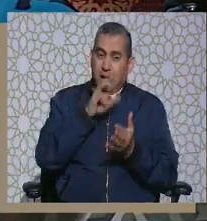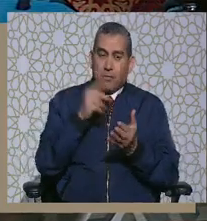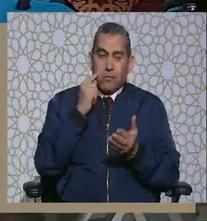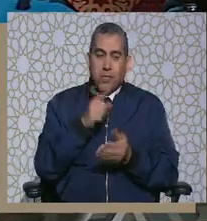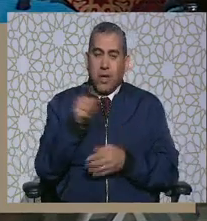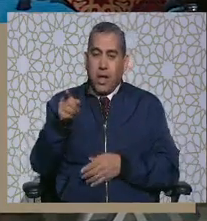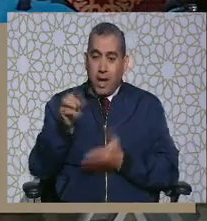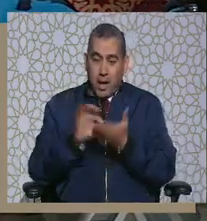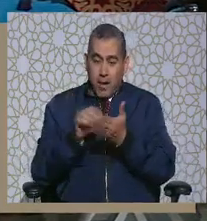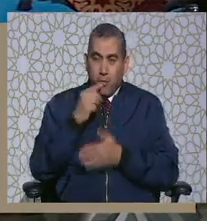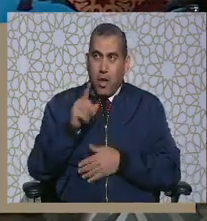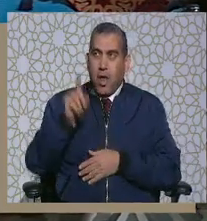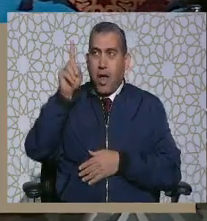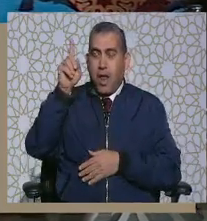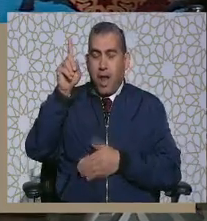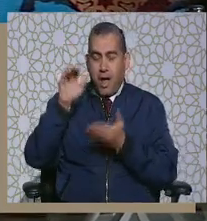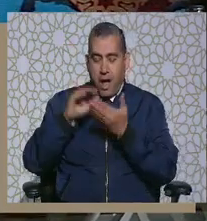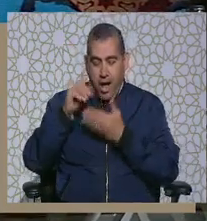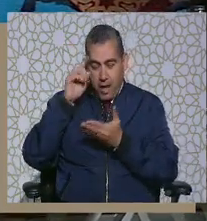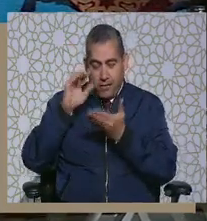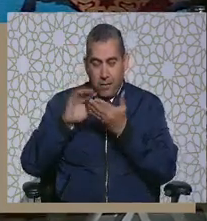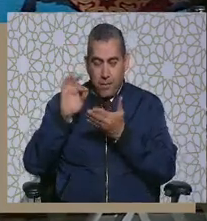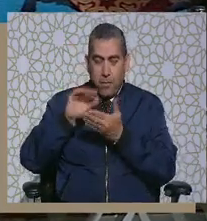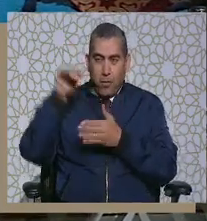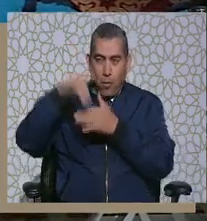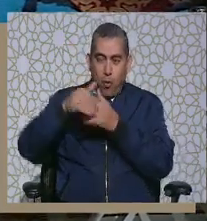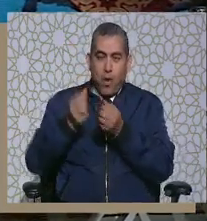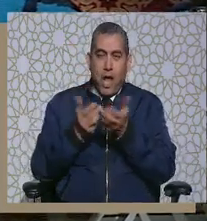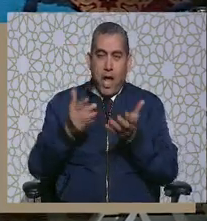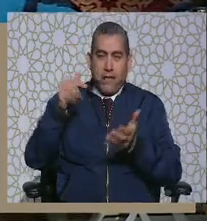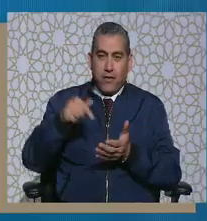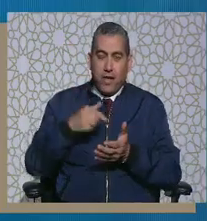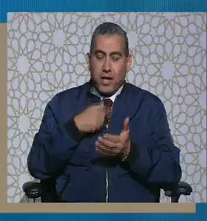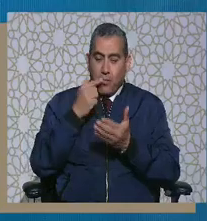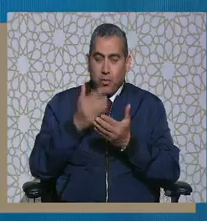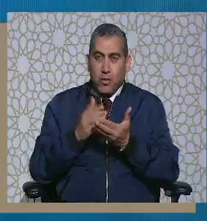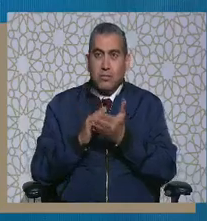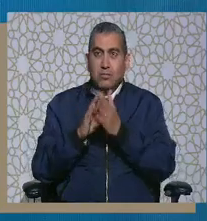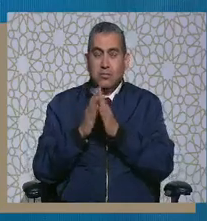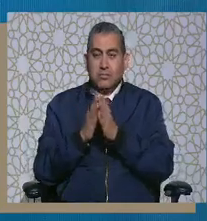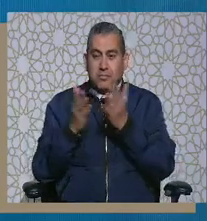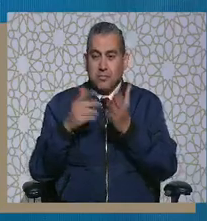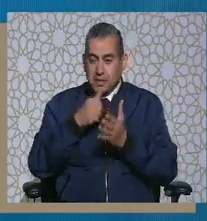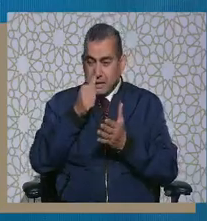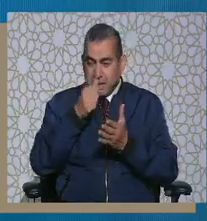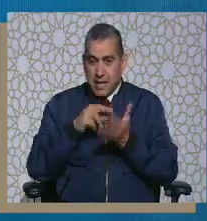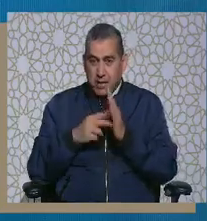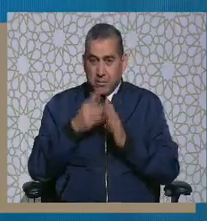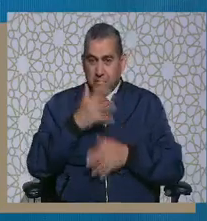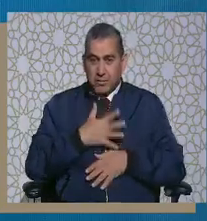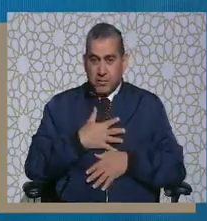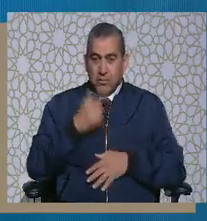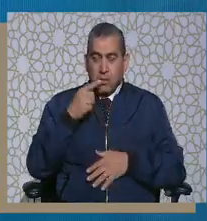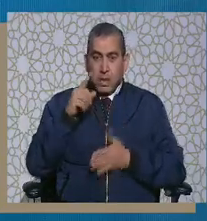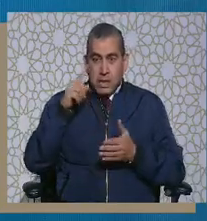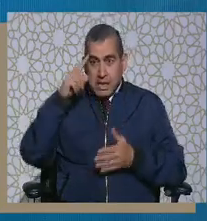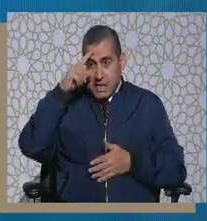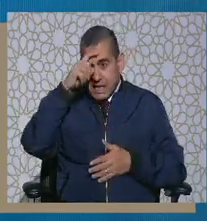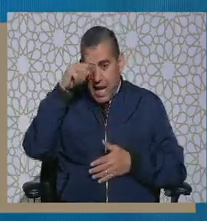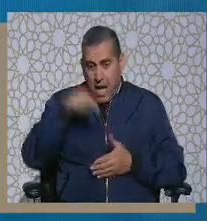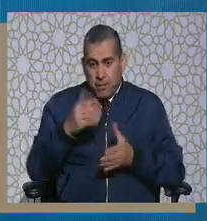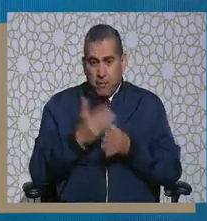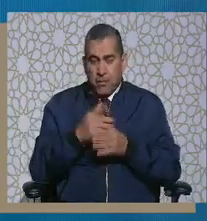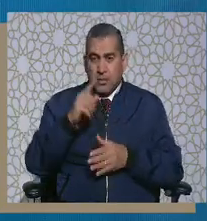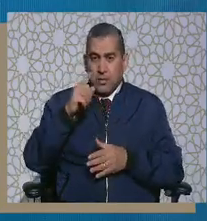الاقدار رسائل لكننا مش بنفتحها بنتعامل مع القدر الصعب على انه قدر صعب